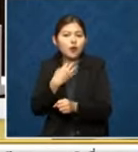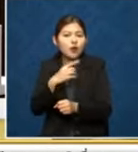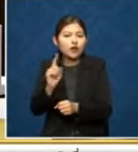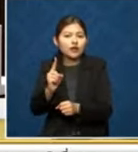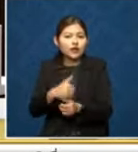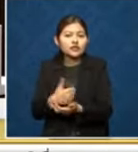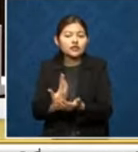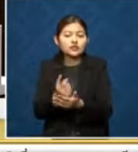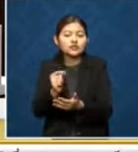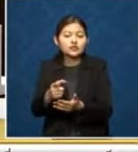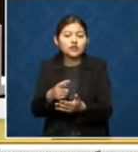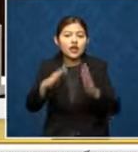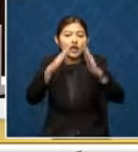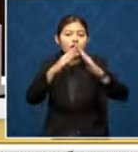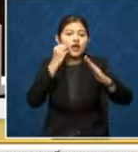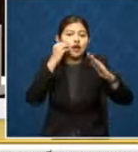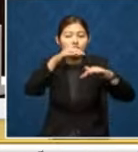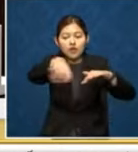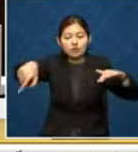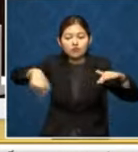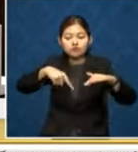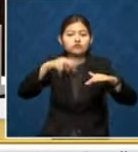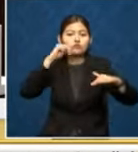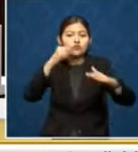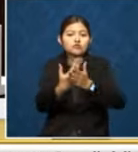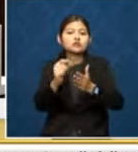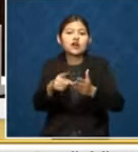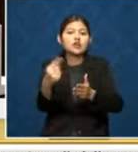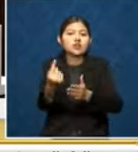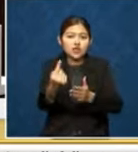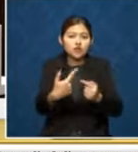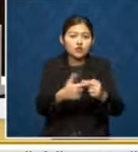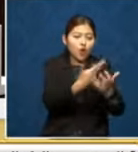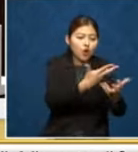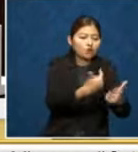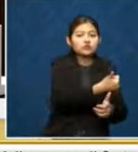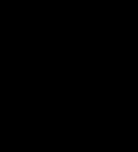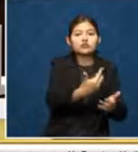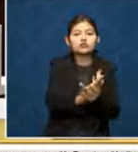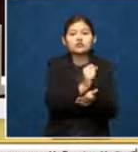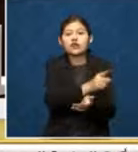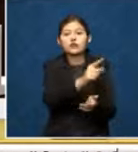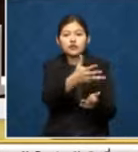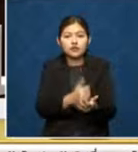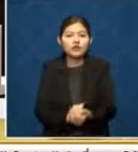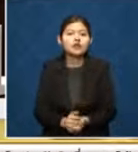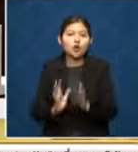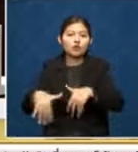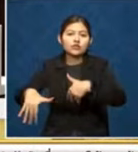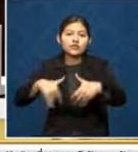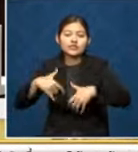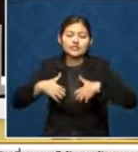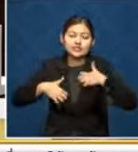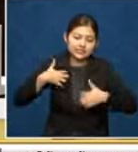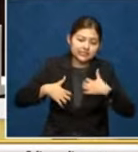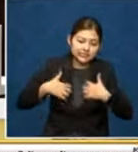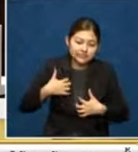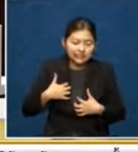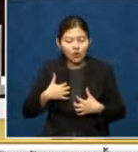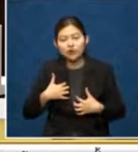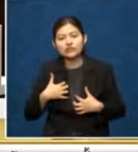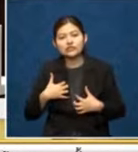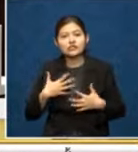ให้เฉพาะที่ท่วมตัวบ้านเท่านั้นแบบนี้ก็แย่นะคะท่านประธานประชาชนจะต้องถูกซ้ำเติมกันไปถึงไหนกำลังจะตั้งตั